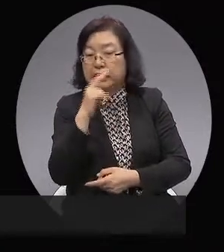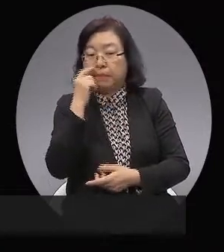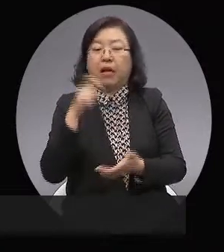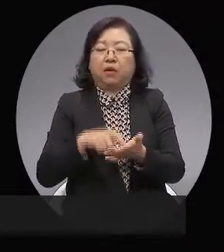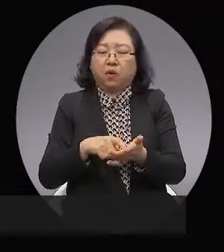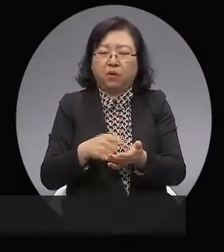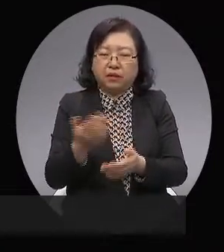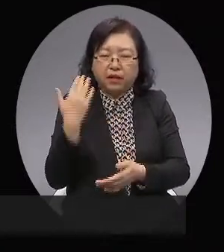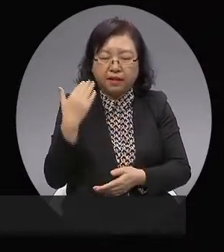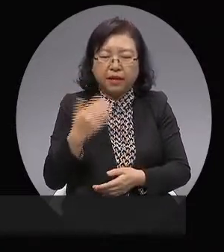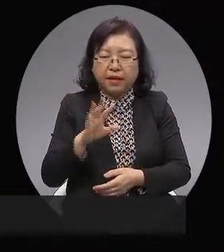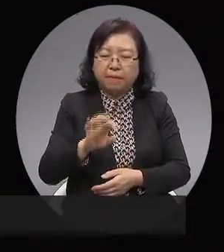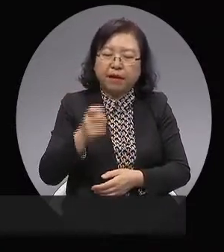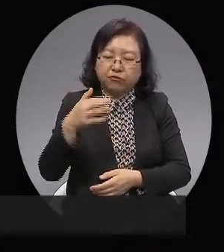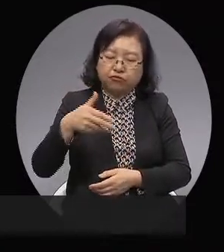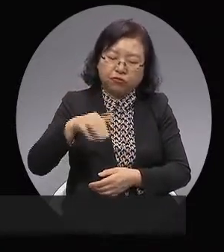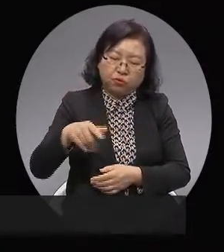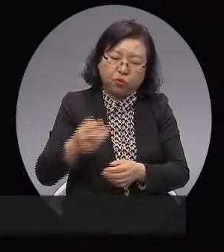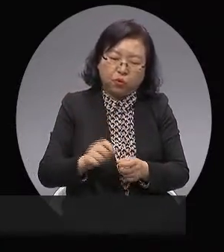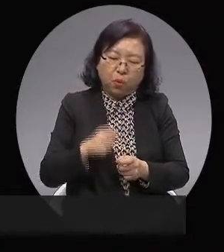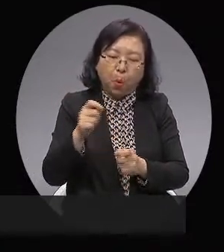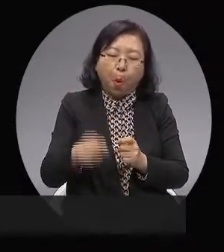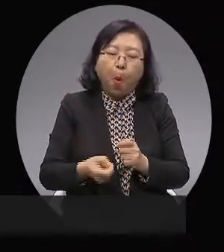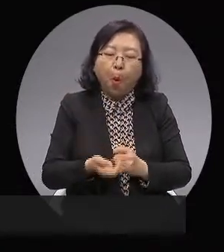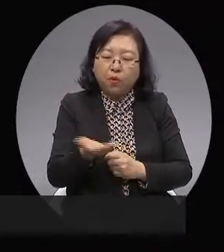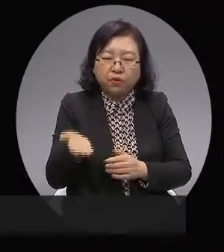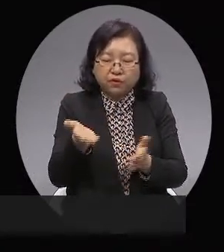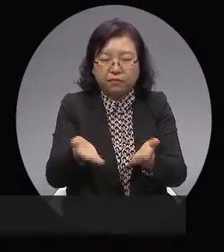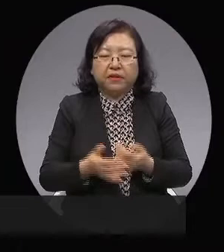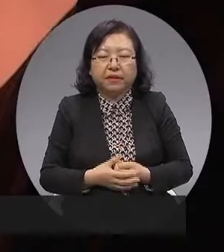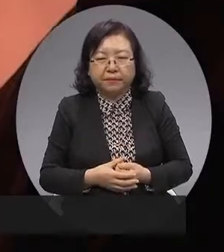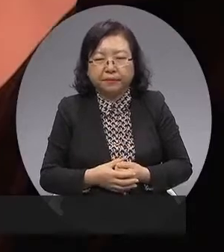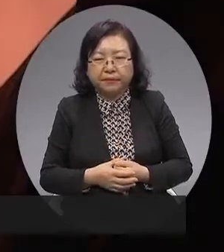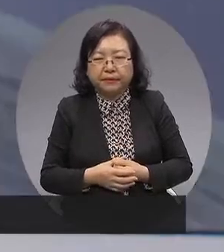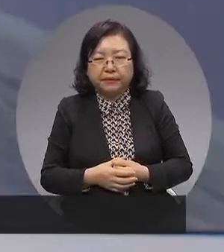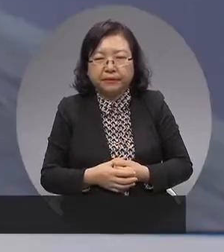일선 파출소로 전보 발령됐습니다.